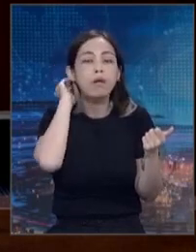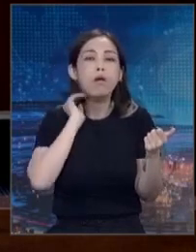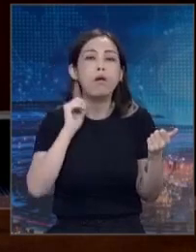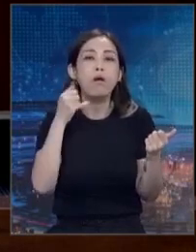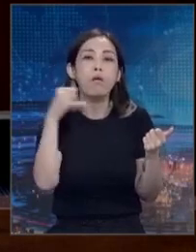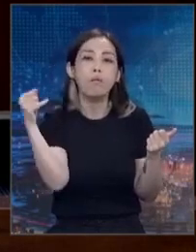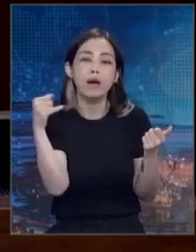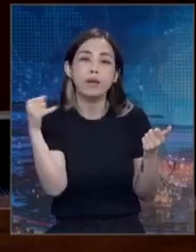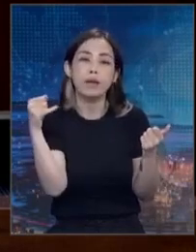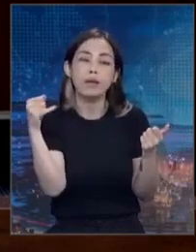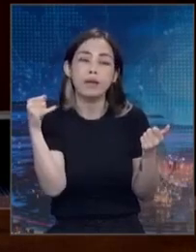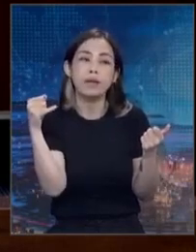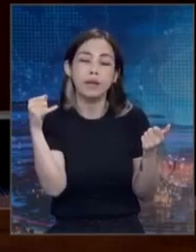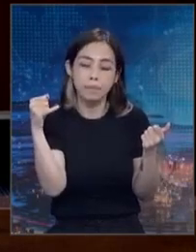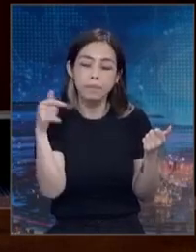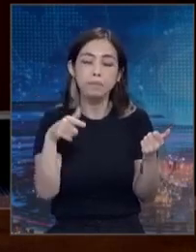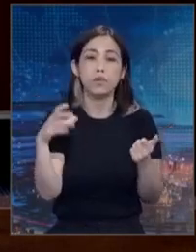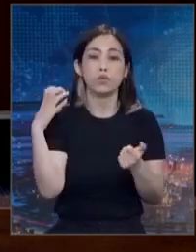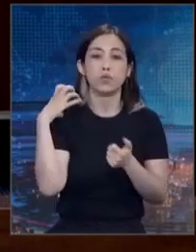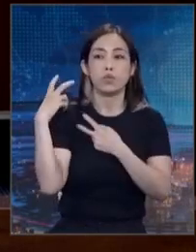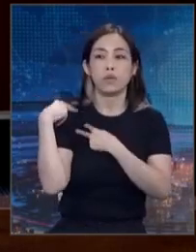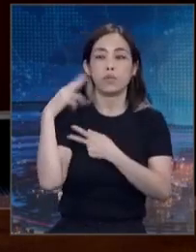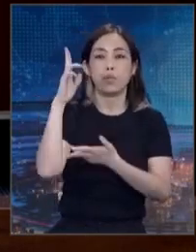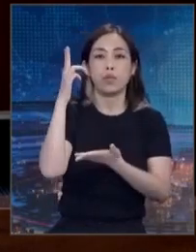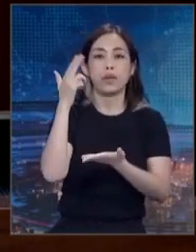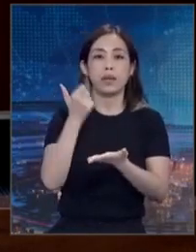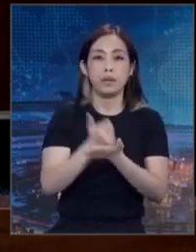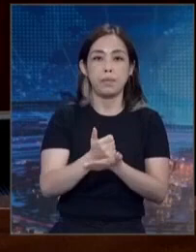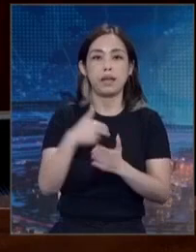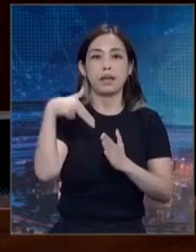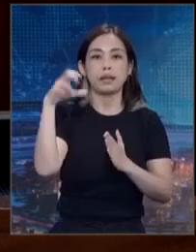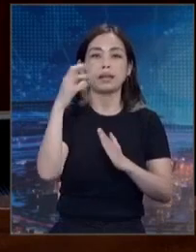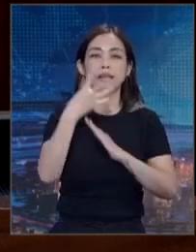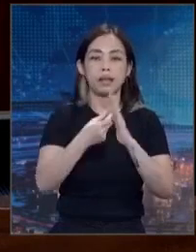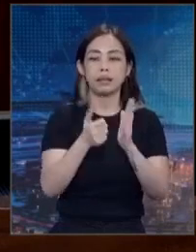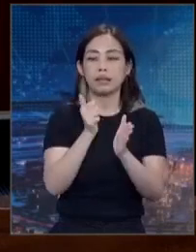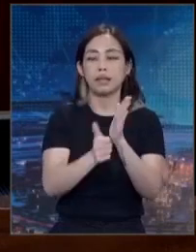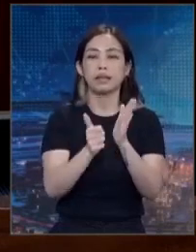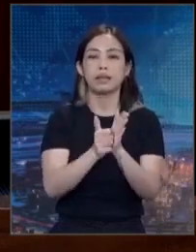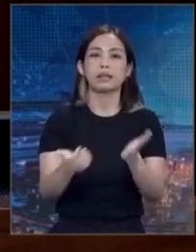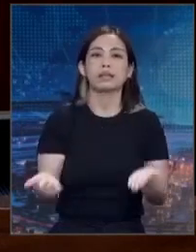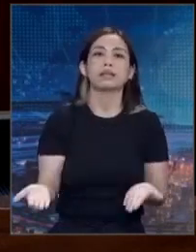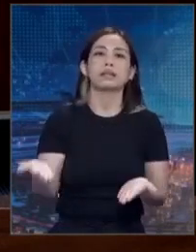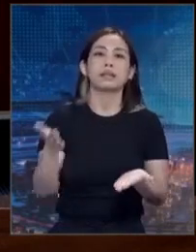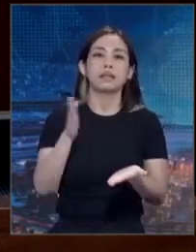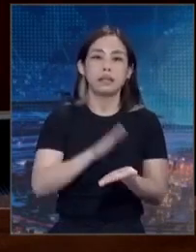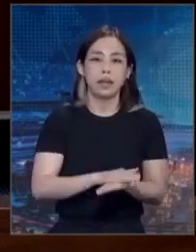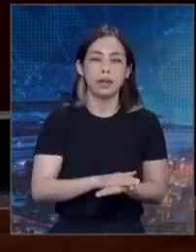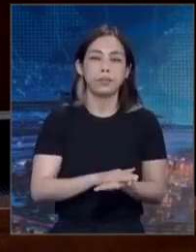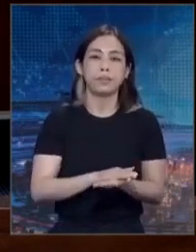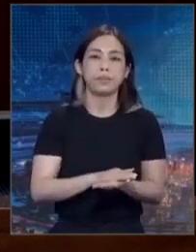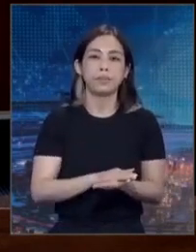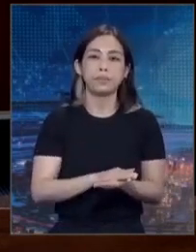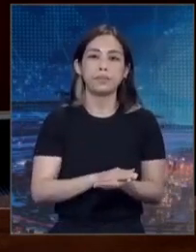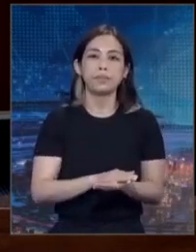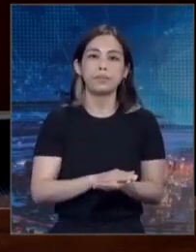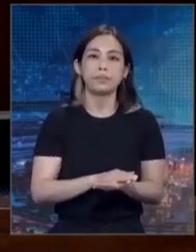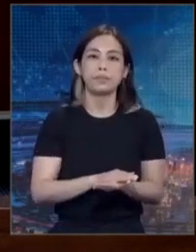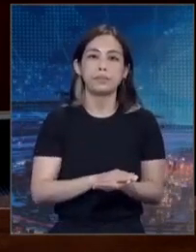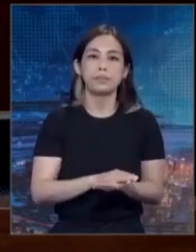phiên này thì chủ nhiệm Ủy ban Tài chính Ngân sách Lê Quang Mạnh sẽ nói thêm là lý do ở đâu và vì sao ở chỗ